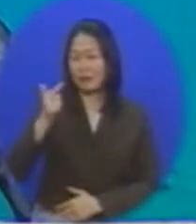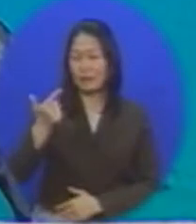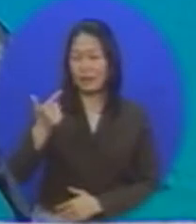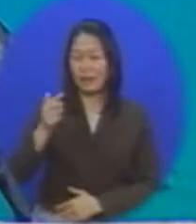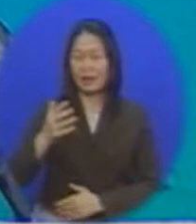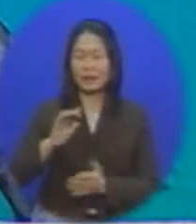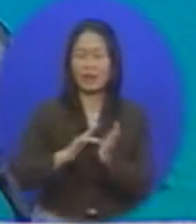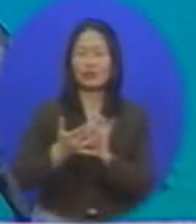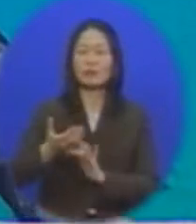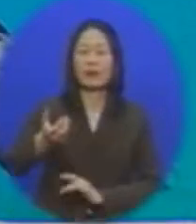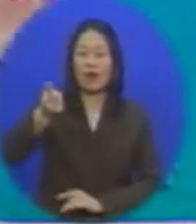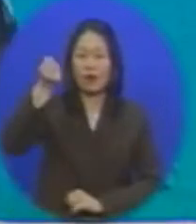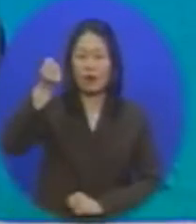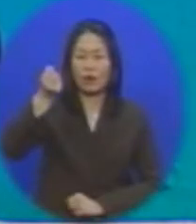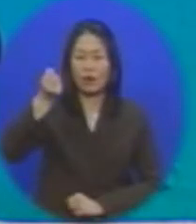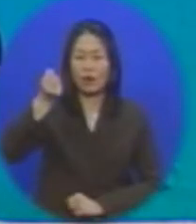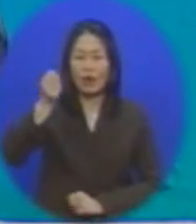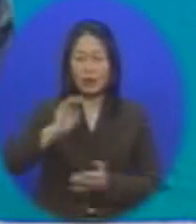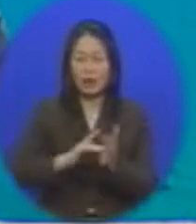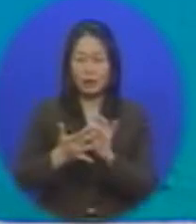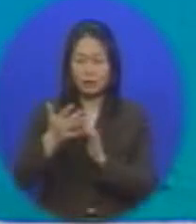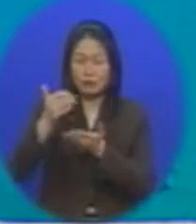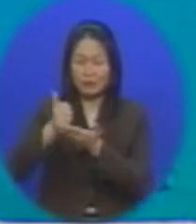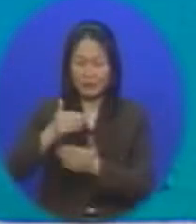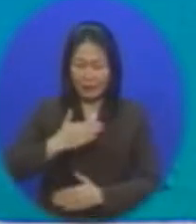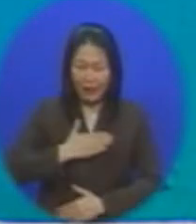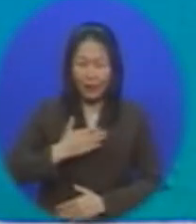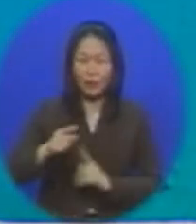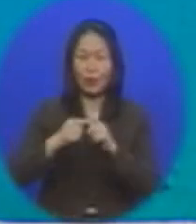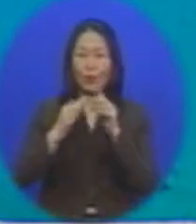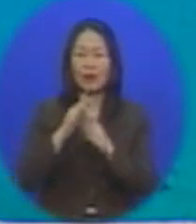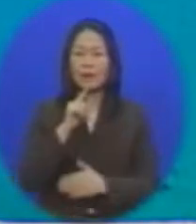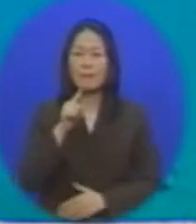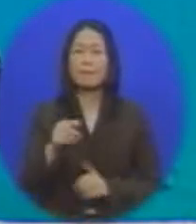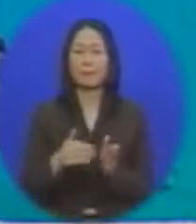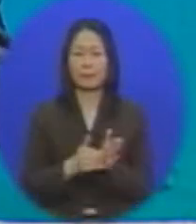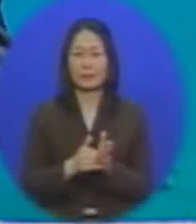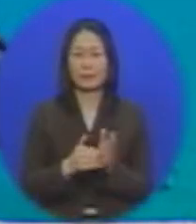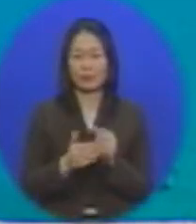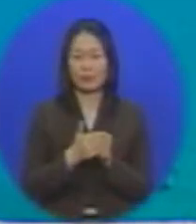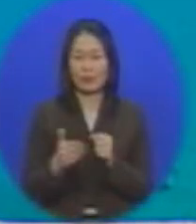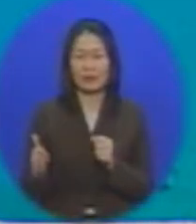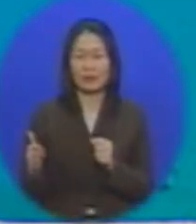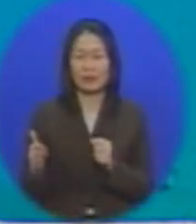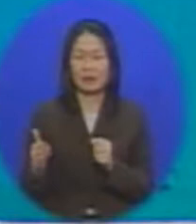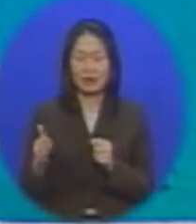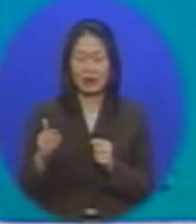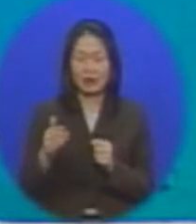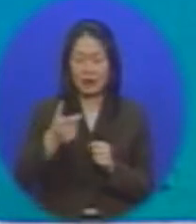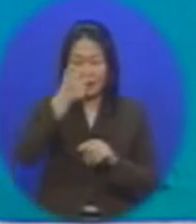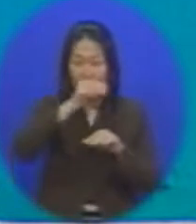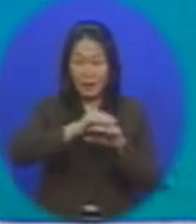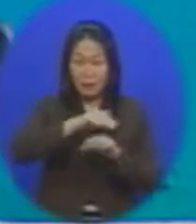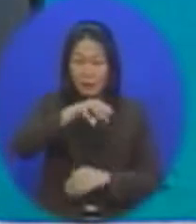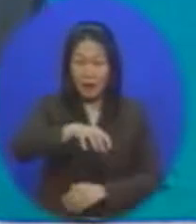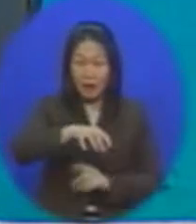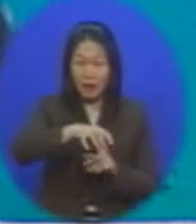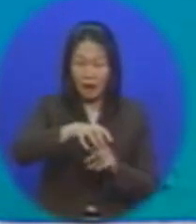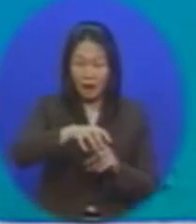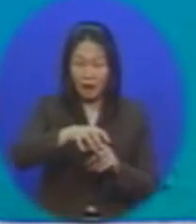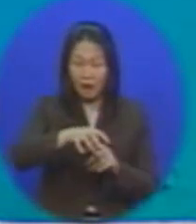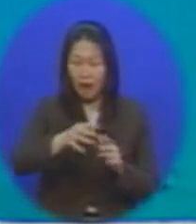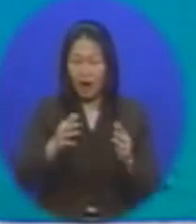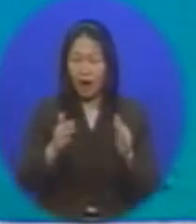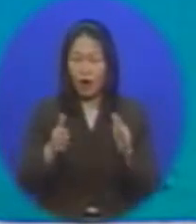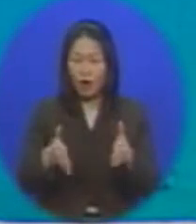예수님의 것입니다 예수님이 내 교회 라고 하셨기 때문에 예배당은 건물이 크고